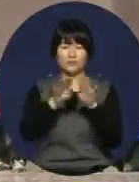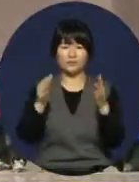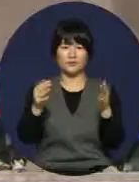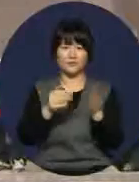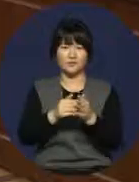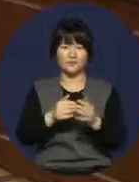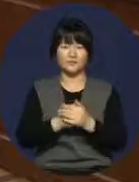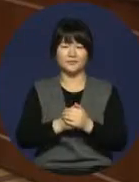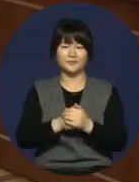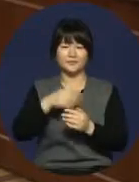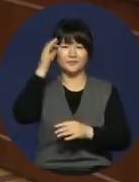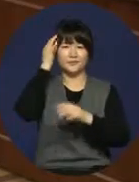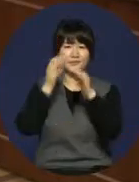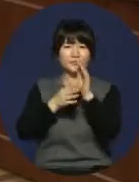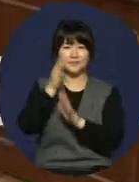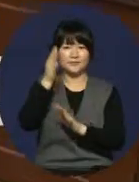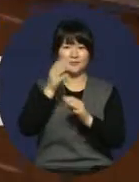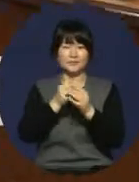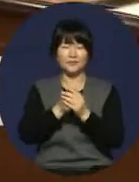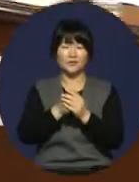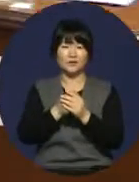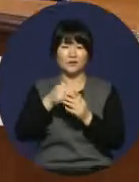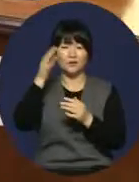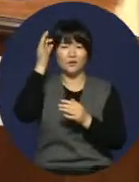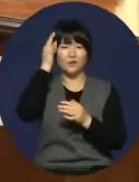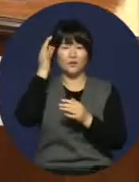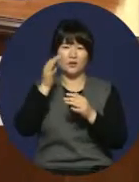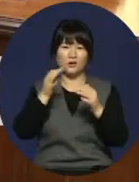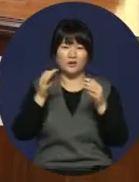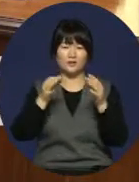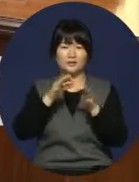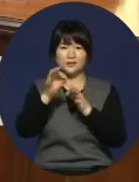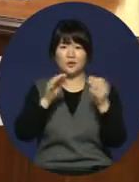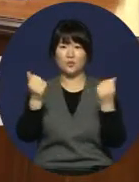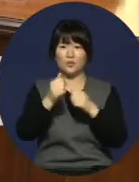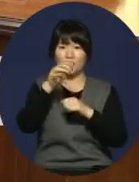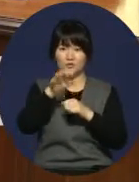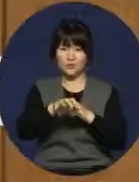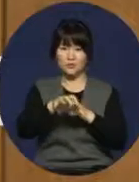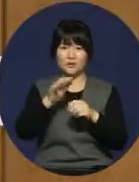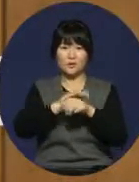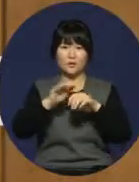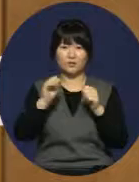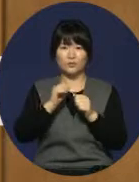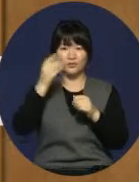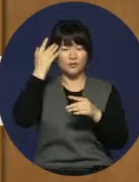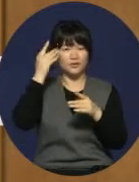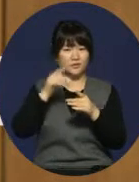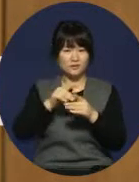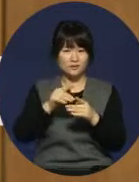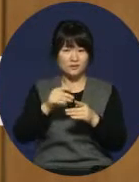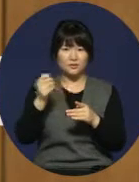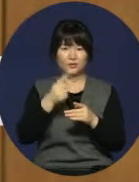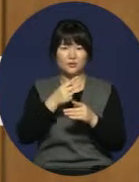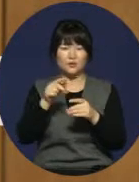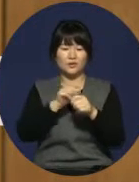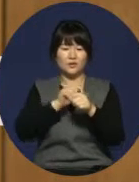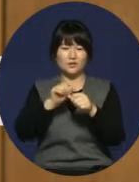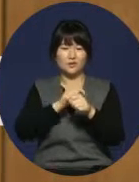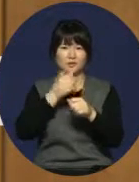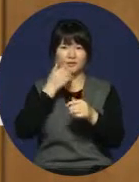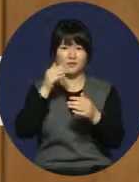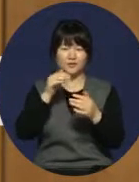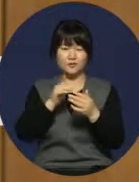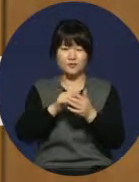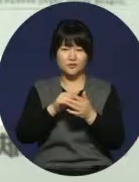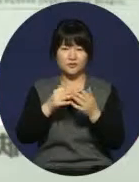열렸습니다. 포항시가 11일 포항상공회의소 회의실에서 경북지식재산센터, 특허청,